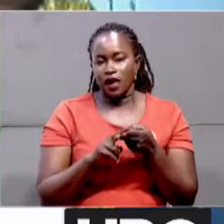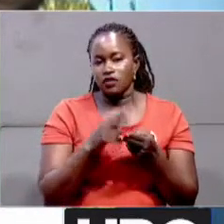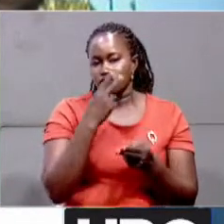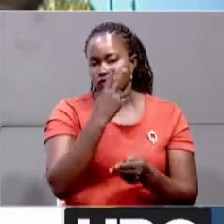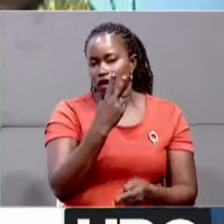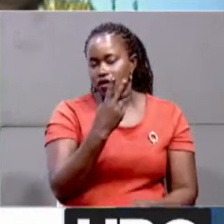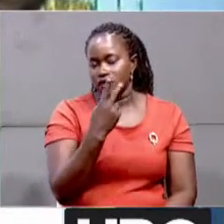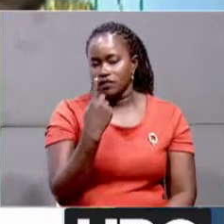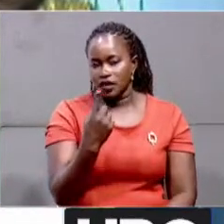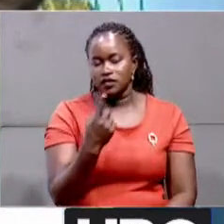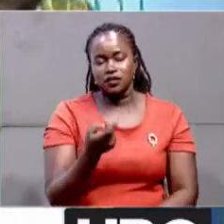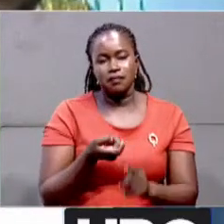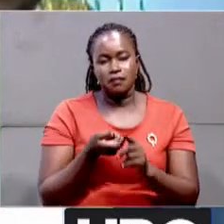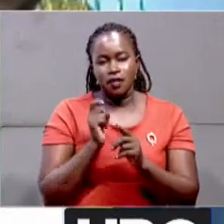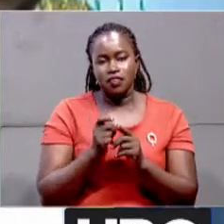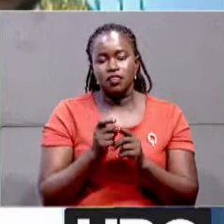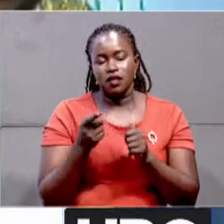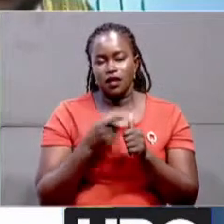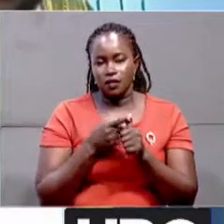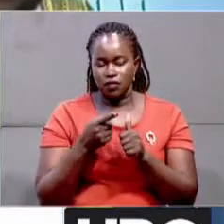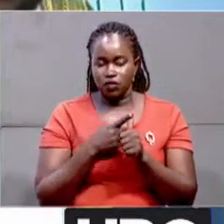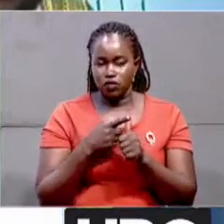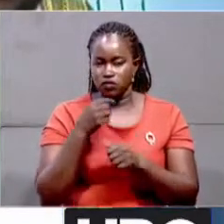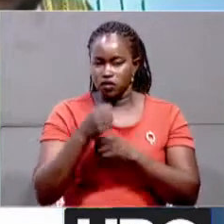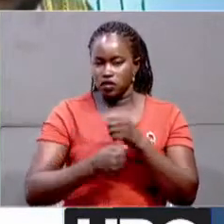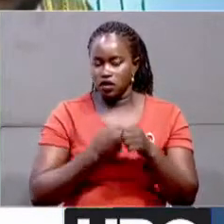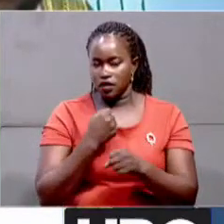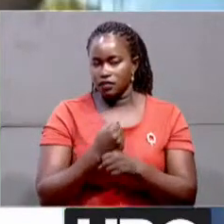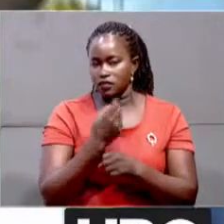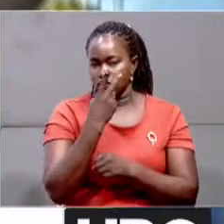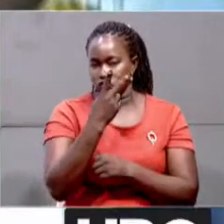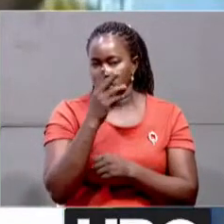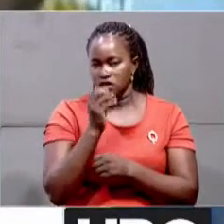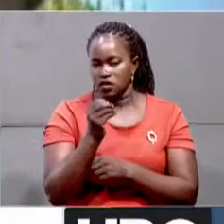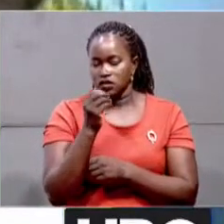lumu omwezi ogwokuna omwaka